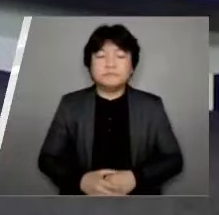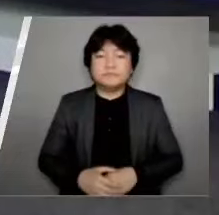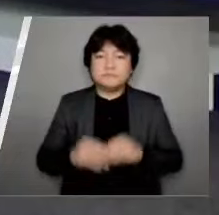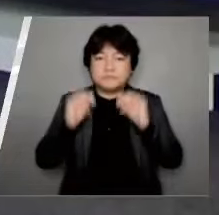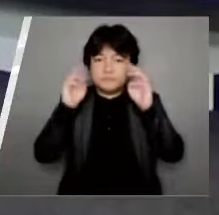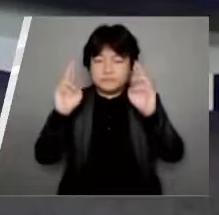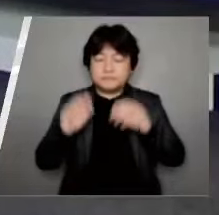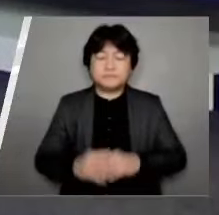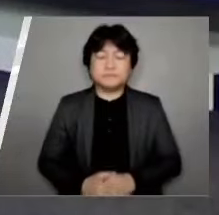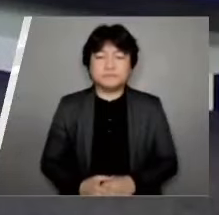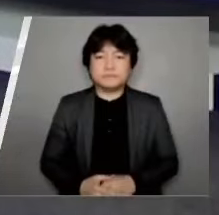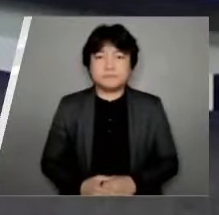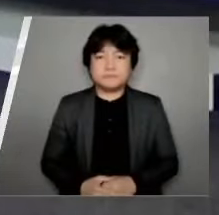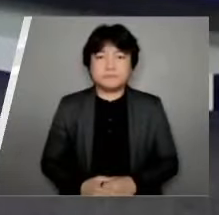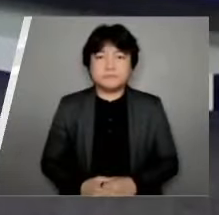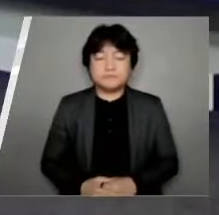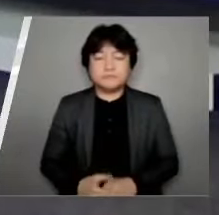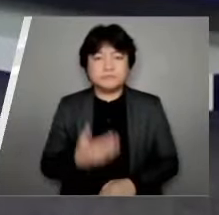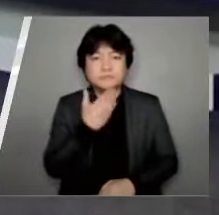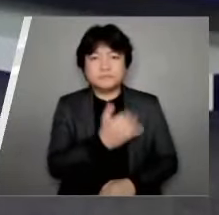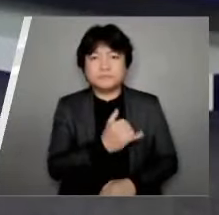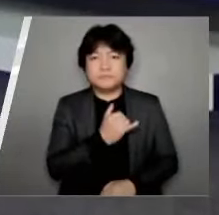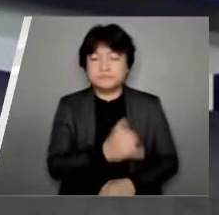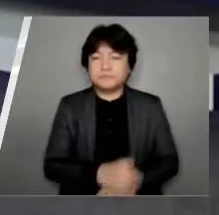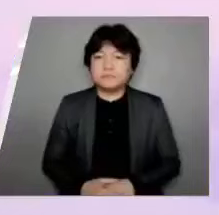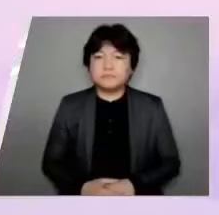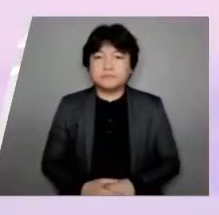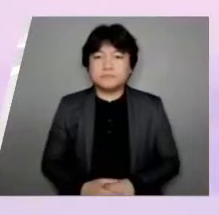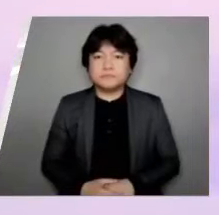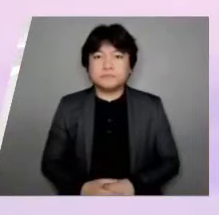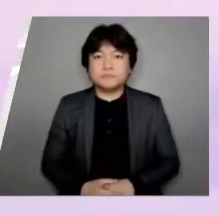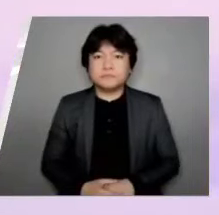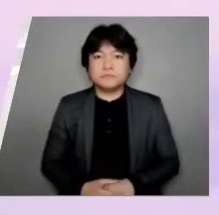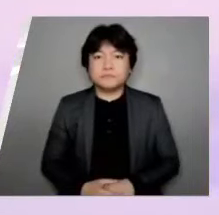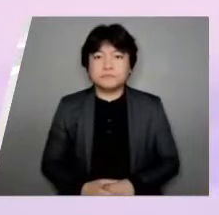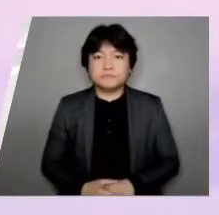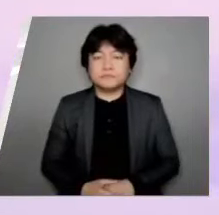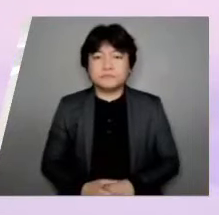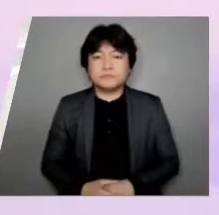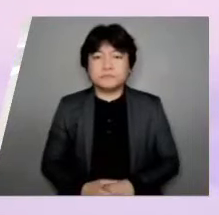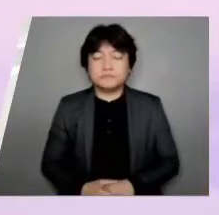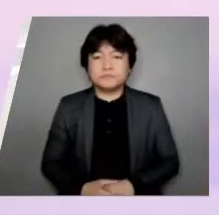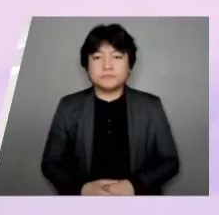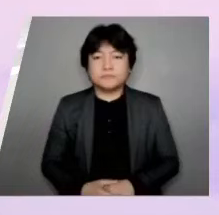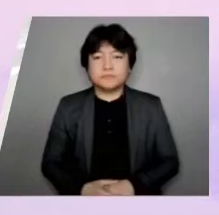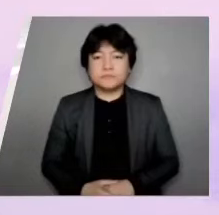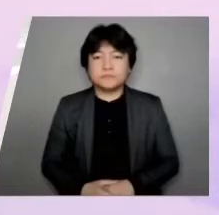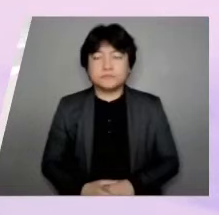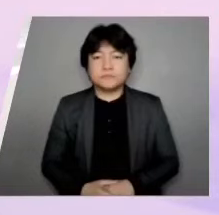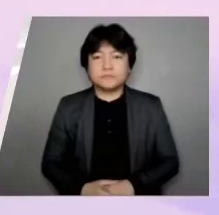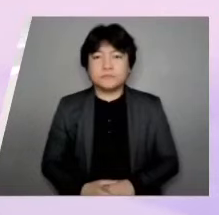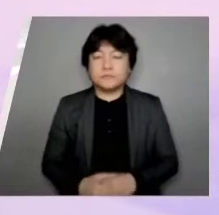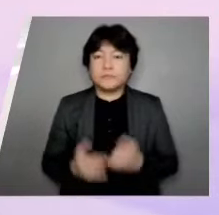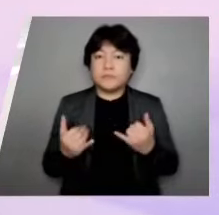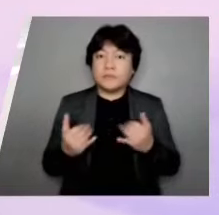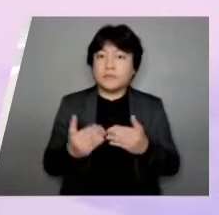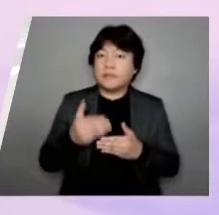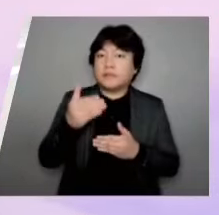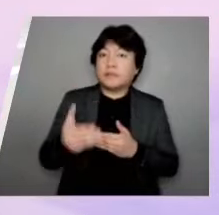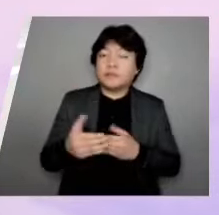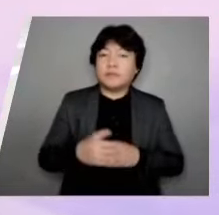Sandoval. Thank you, Atom. Maraming salamat. Ngayon naman po, makakausap natin si Rizal Governor Nina Richie